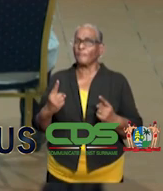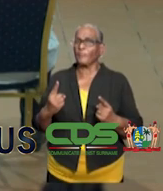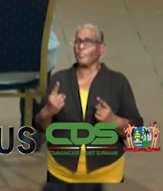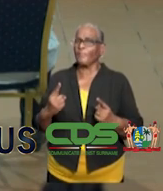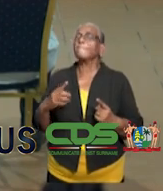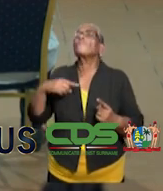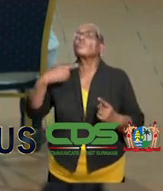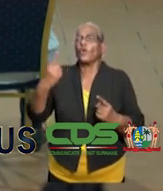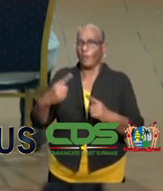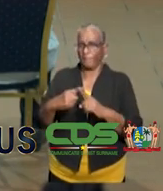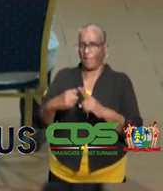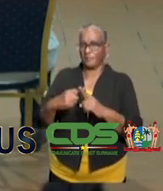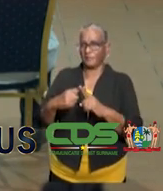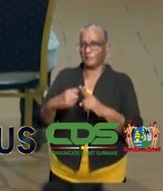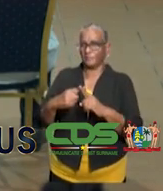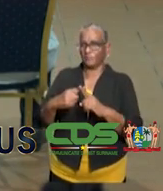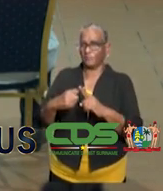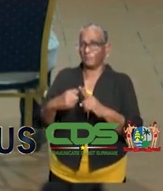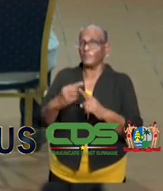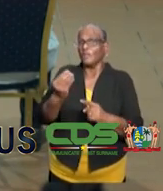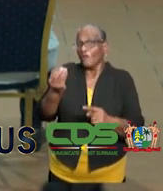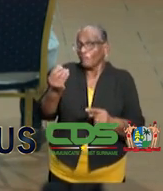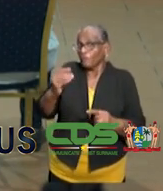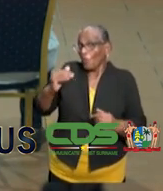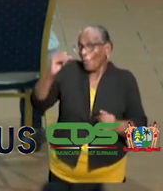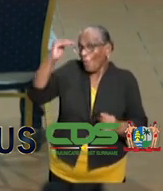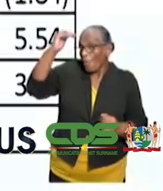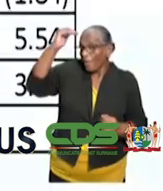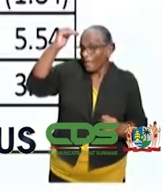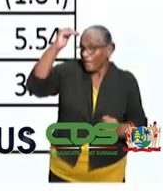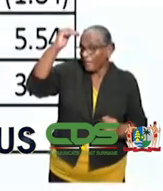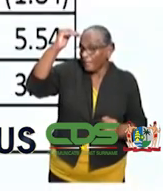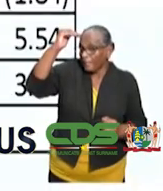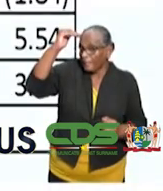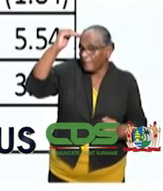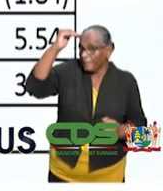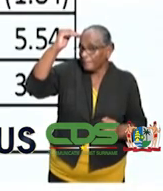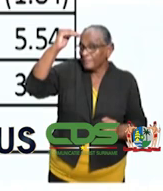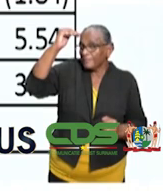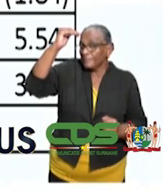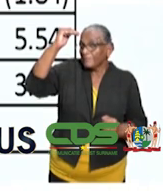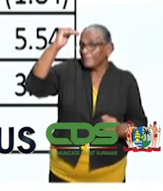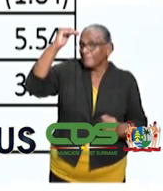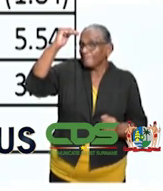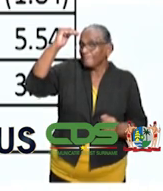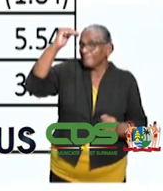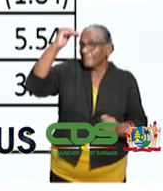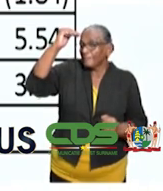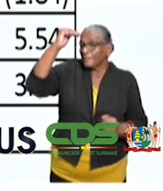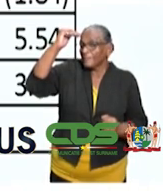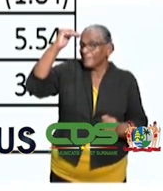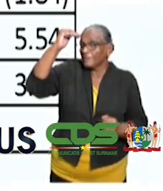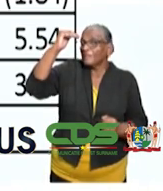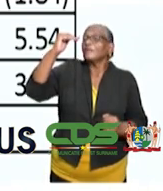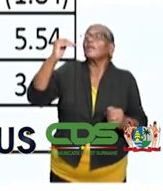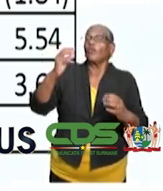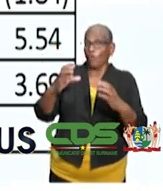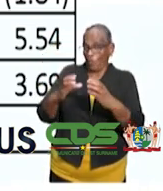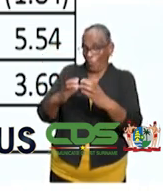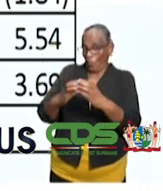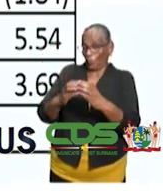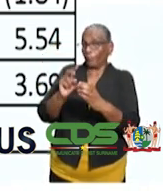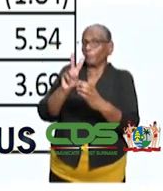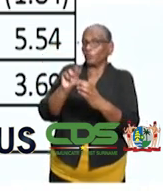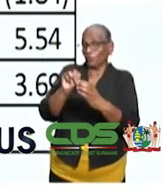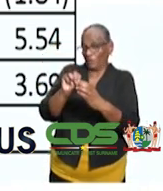Dus nogmaals, de verhoging gaat in voor tariefsgroep 20, de